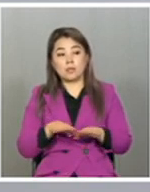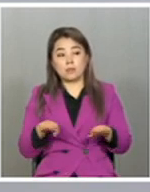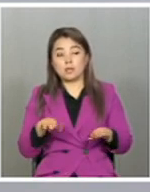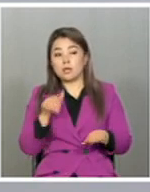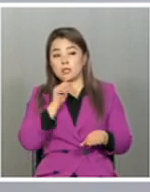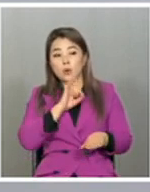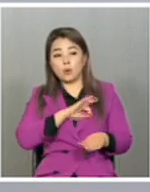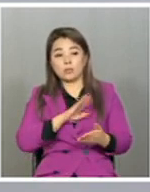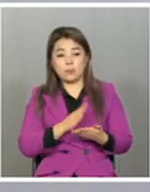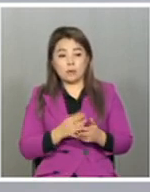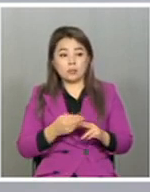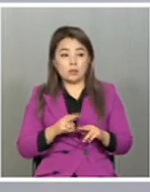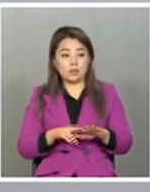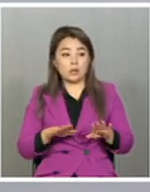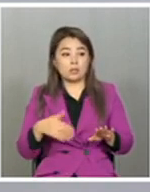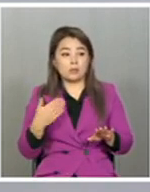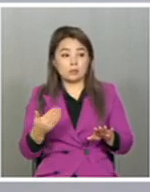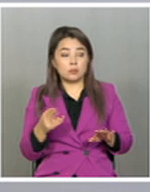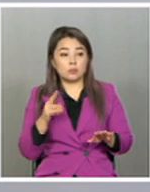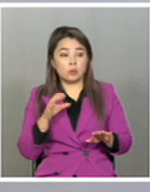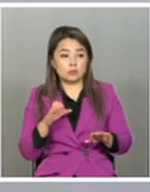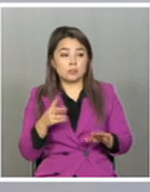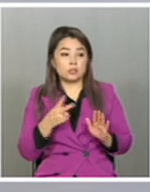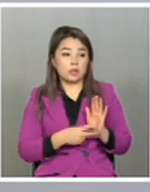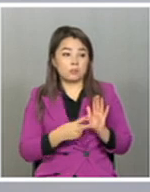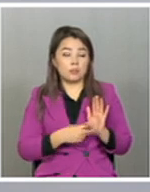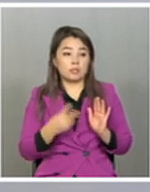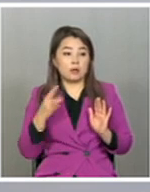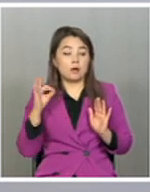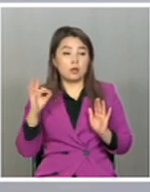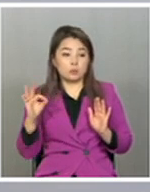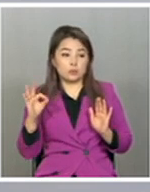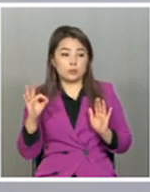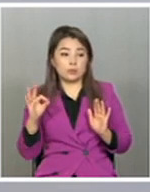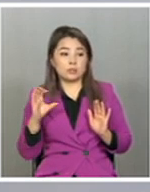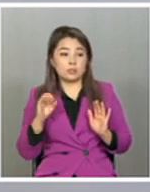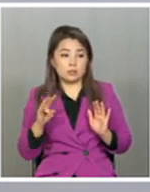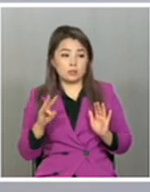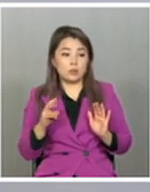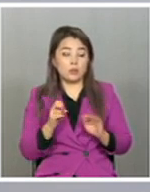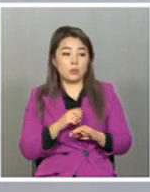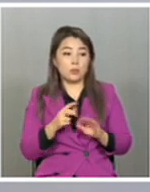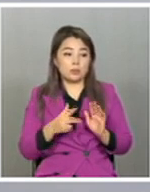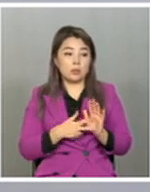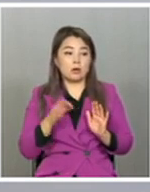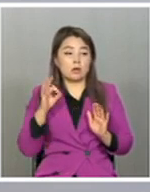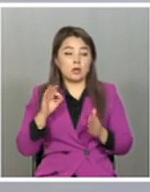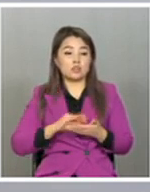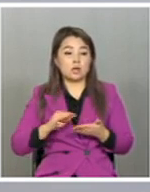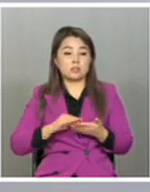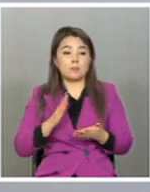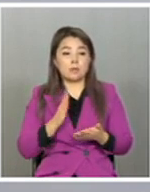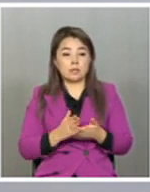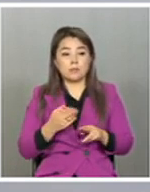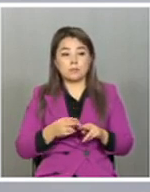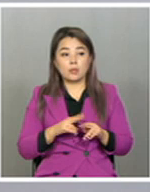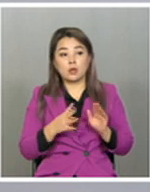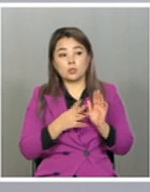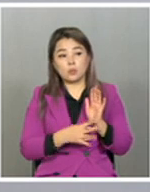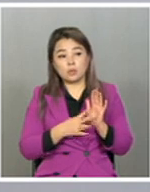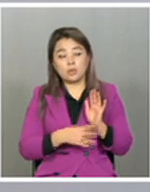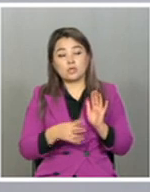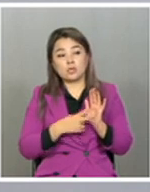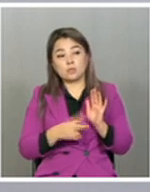қолдануға болады. Осы жолы косинус 72 градусты синус 18 градус деп жазайық. Өйткені 90-нан